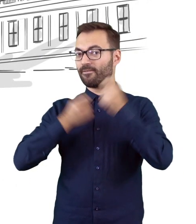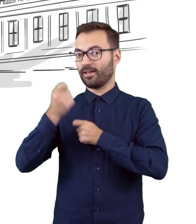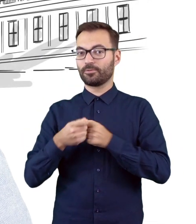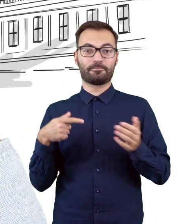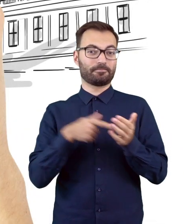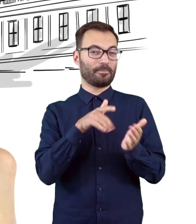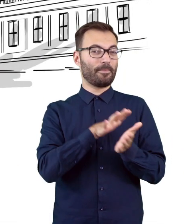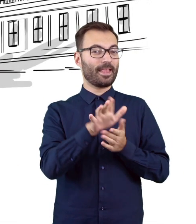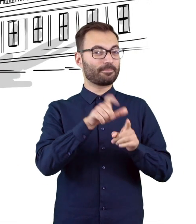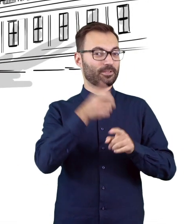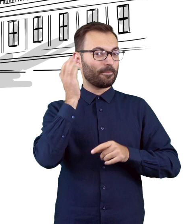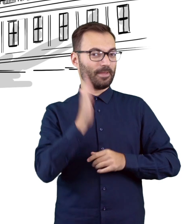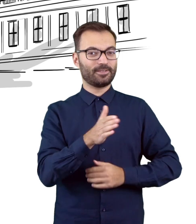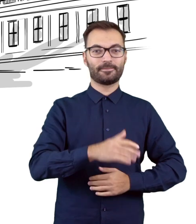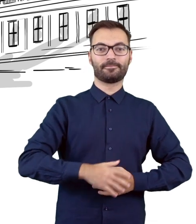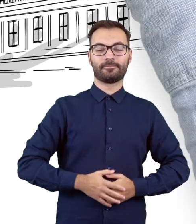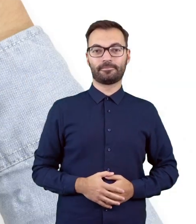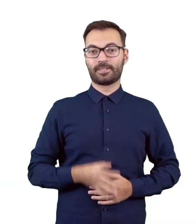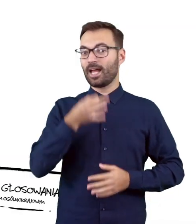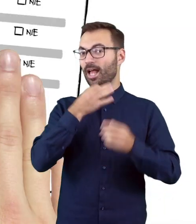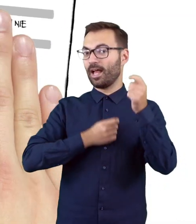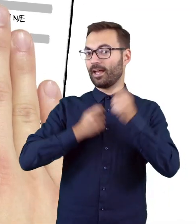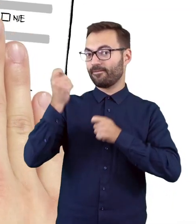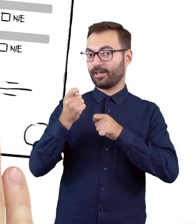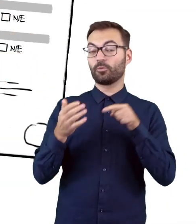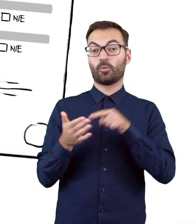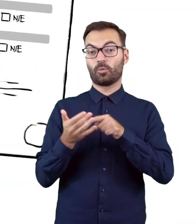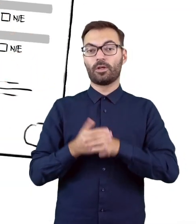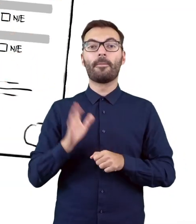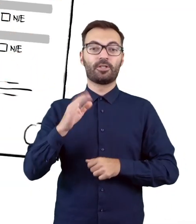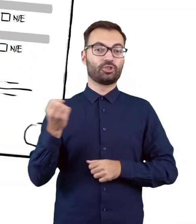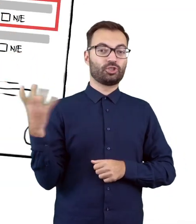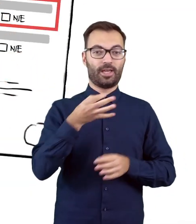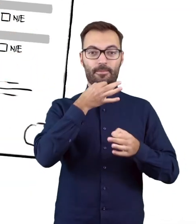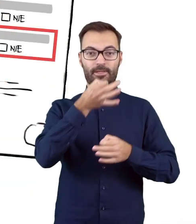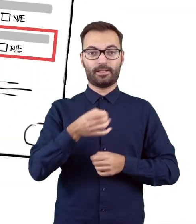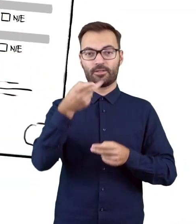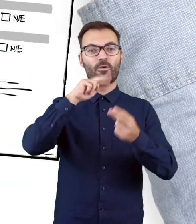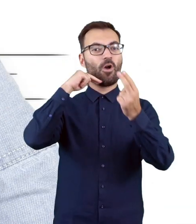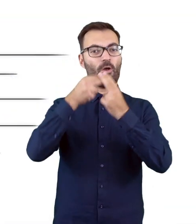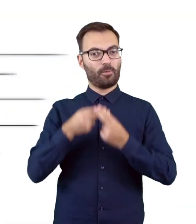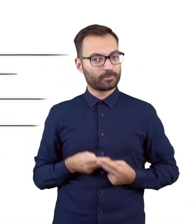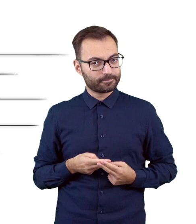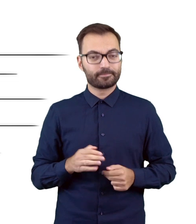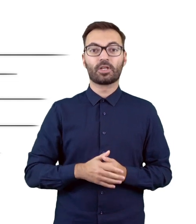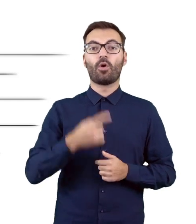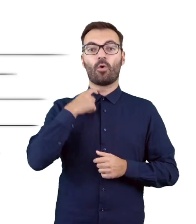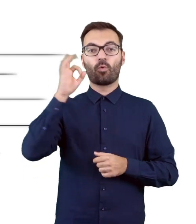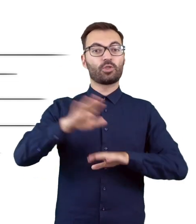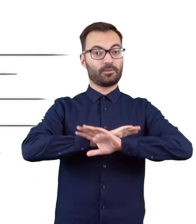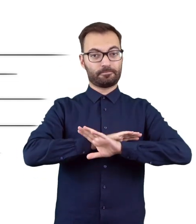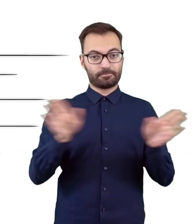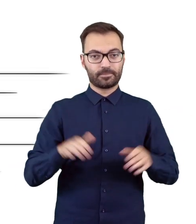referendum ogólnokrajowe, 15 października. W referendum ogólnokrajowym odpowiadasz na 4 pytania. Po